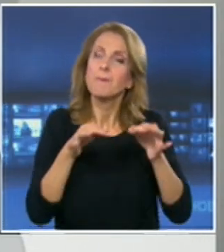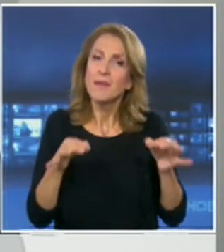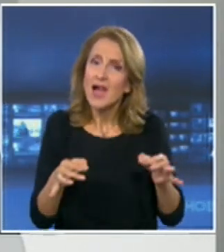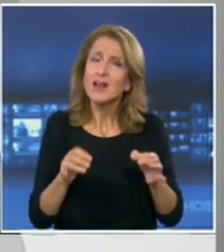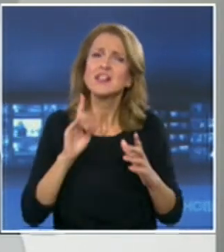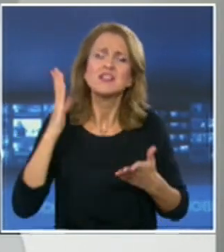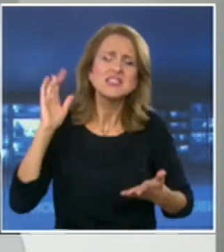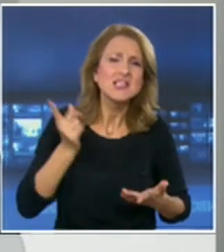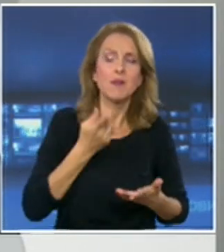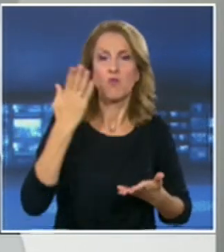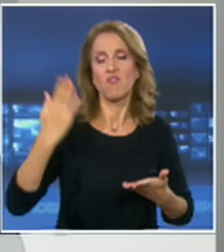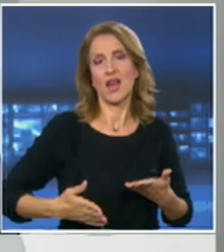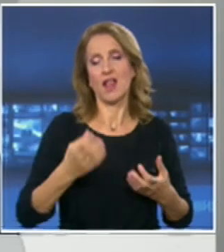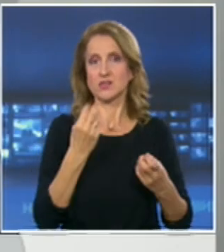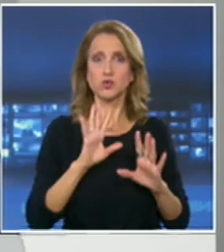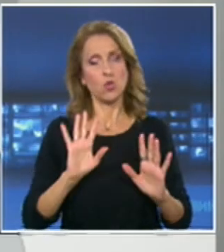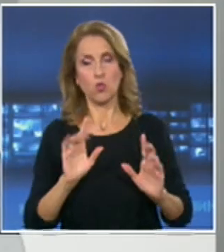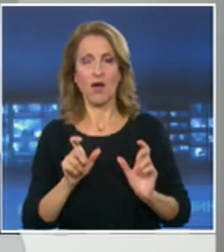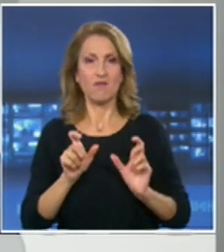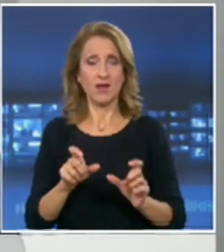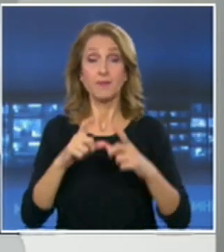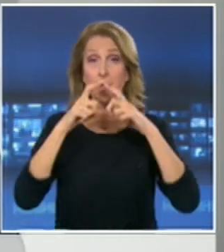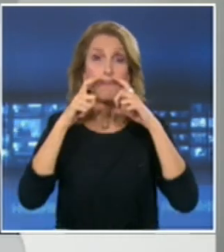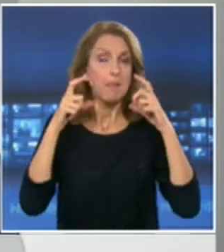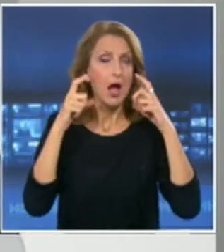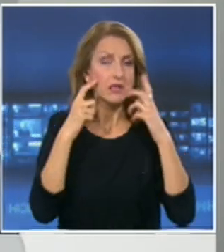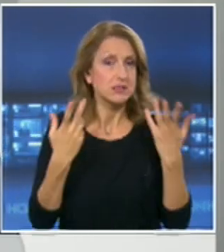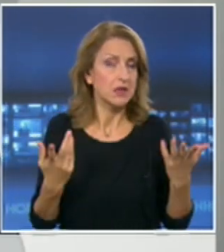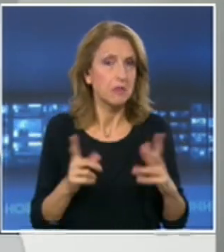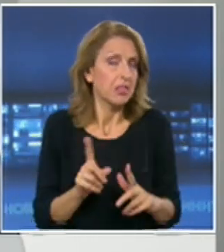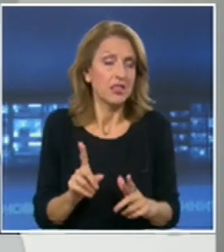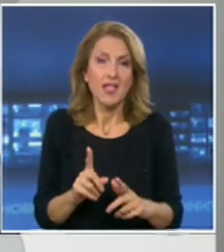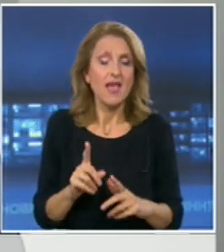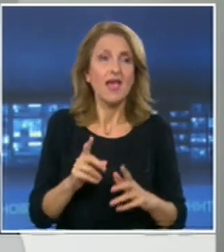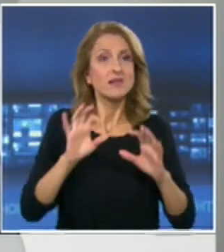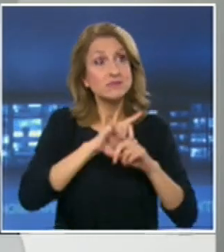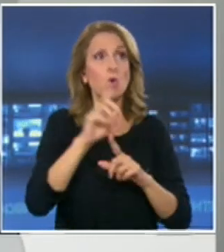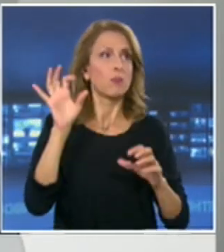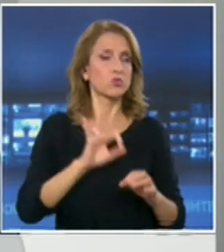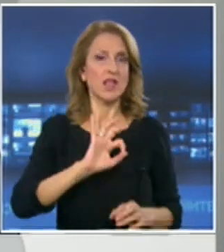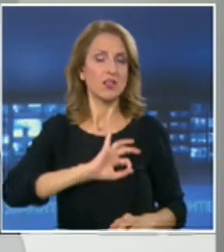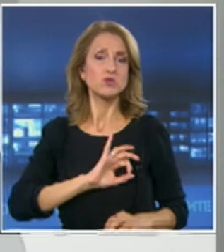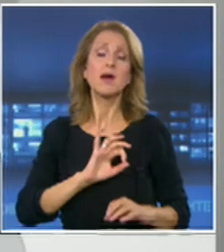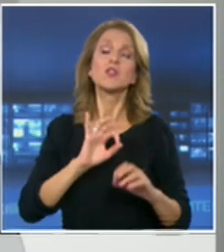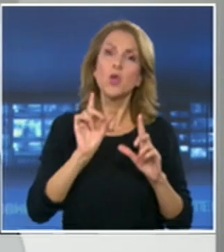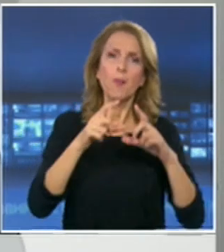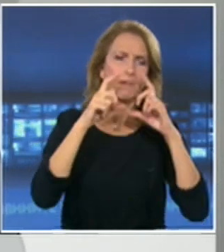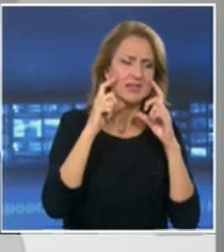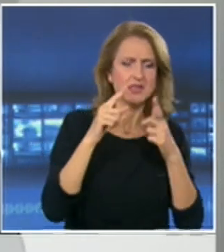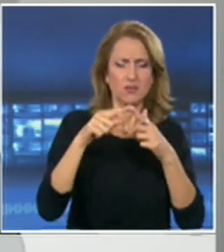прибягва само в крайен случай. Използването на маска само по себе си не е панацея и трябва да се прилага в комбинация с други мерки.